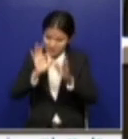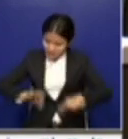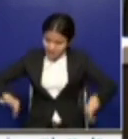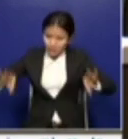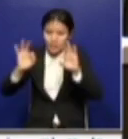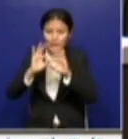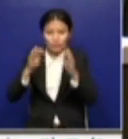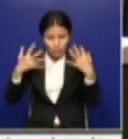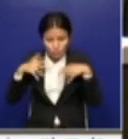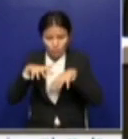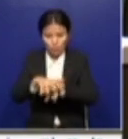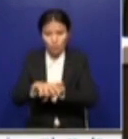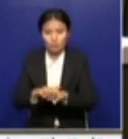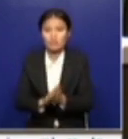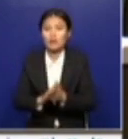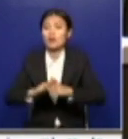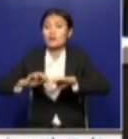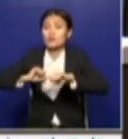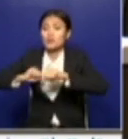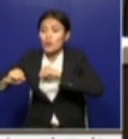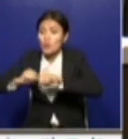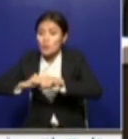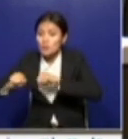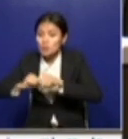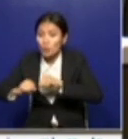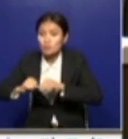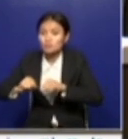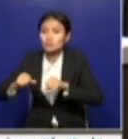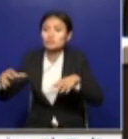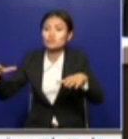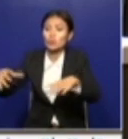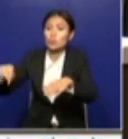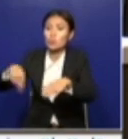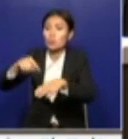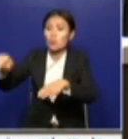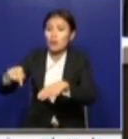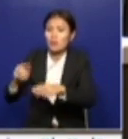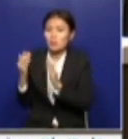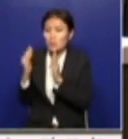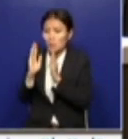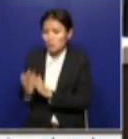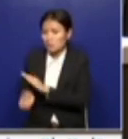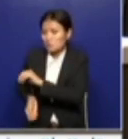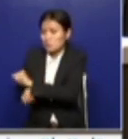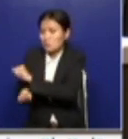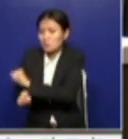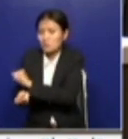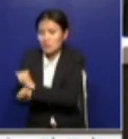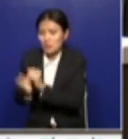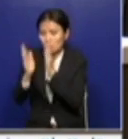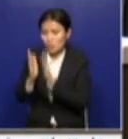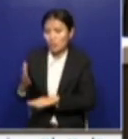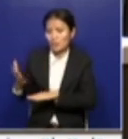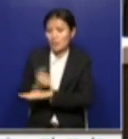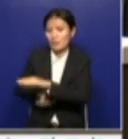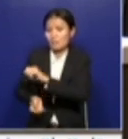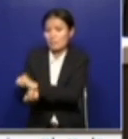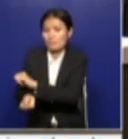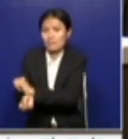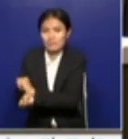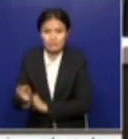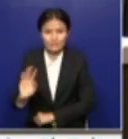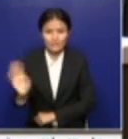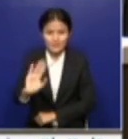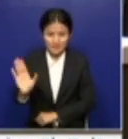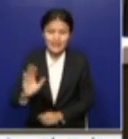เยาวชนถือว่าเป็นคนที่ถูกใช้ทำงานเพื่อการเมืองหมอยามองข้อเรียกร้อง